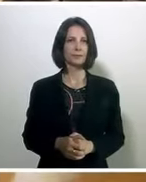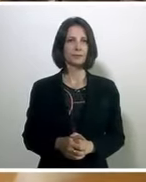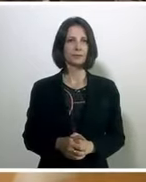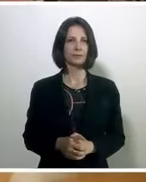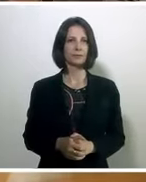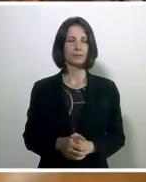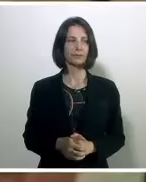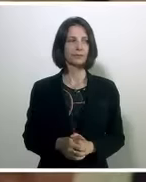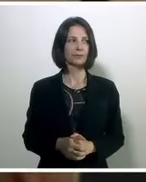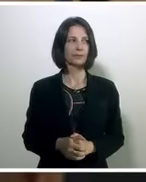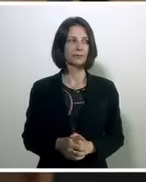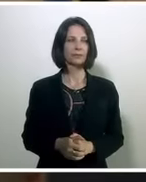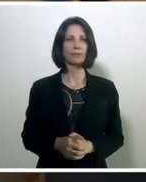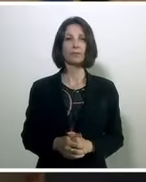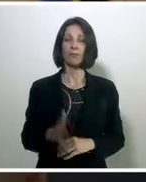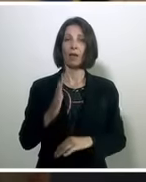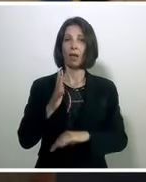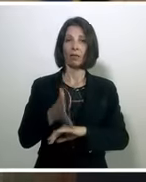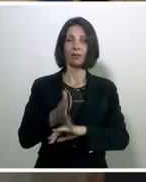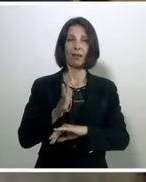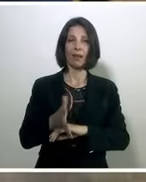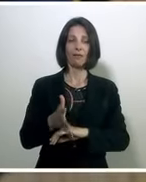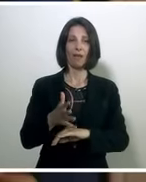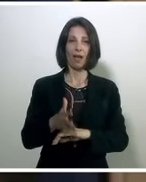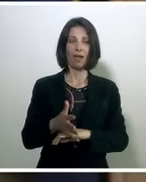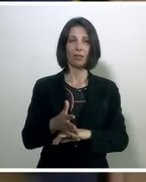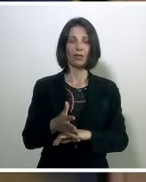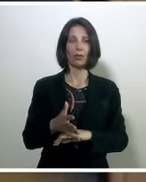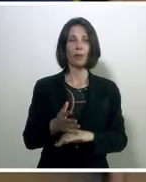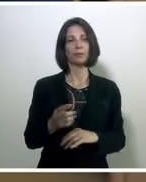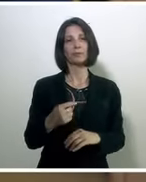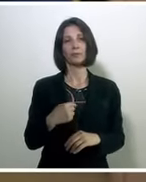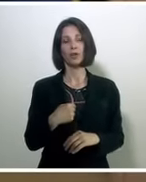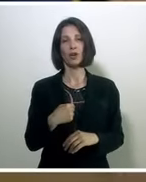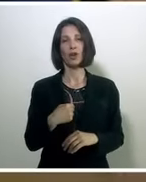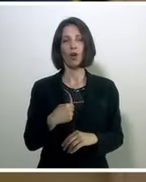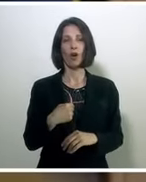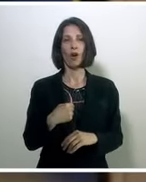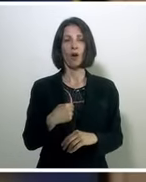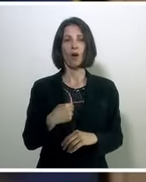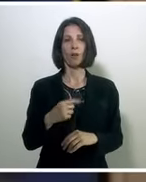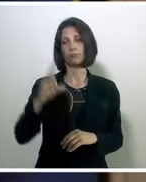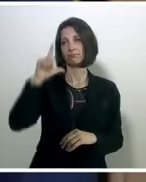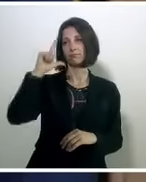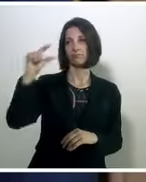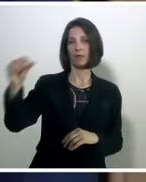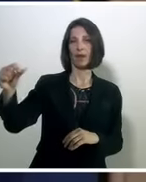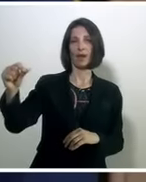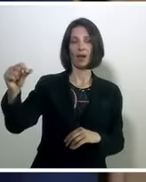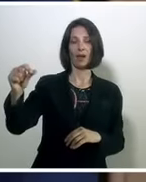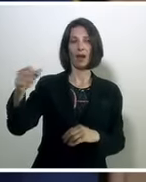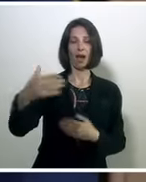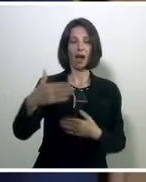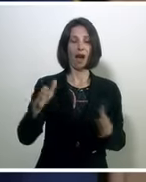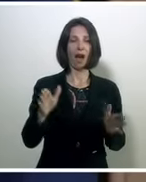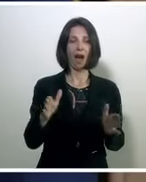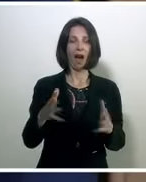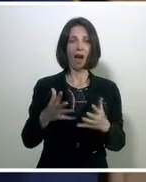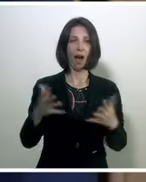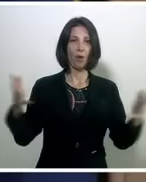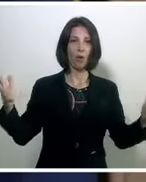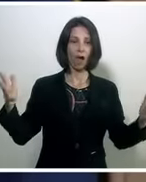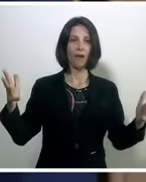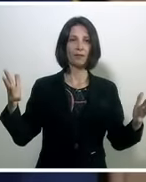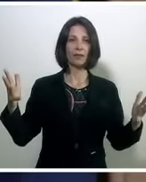non era previsto il mio intervento ma non vorrei lasciare questa aula magna senza rivolgere anzitutto un saluto